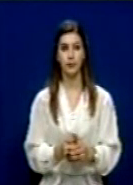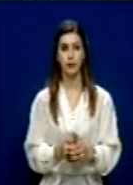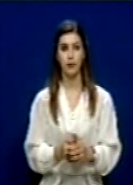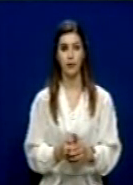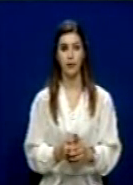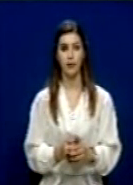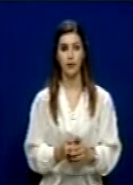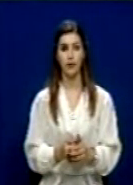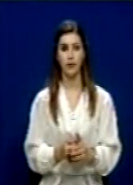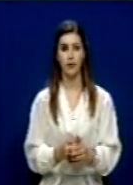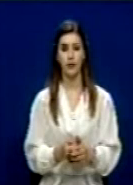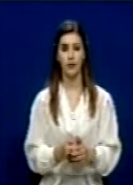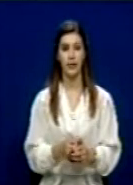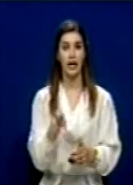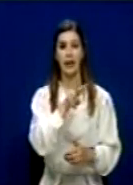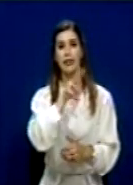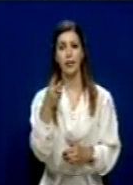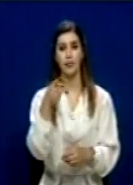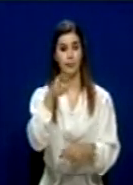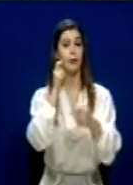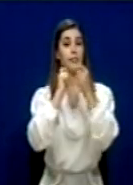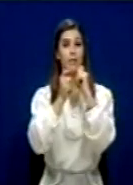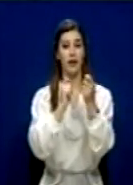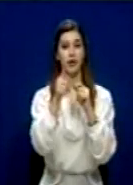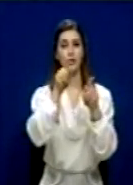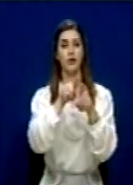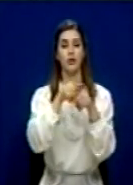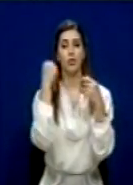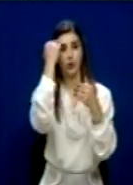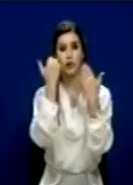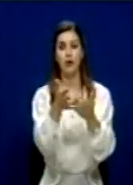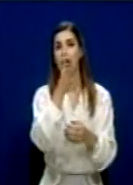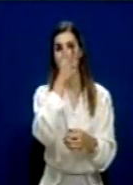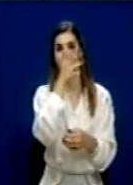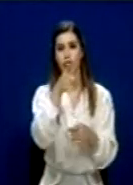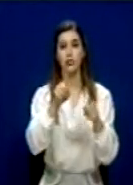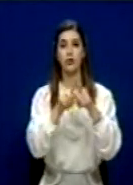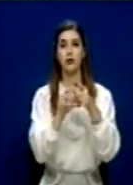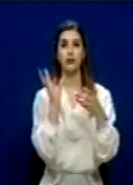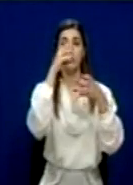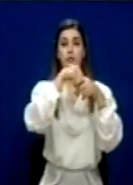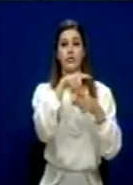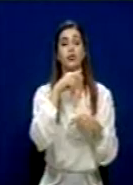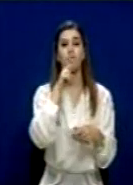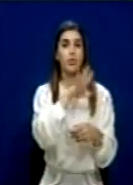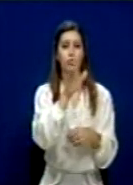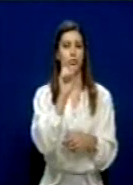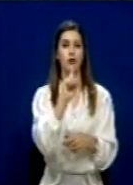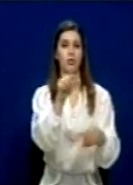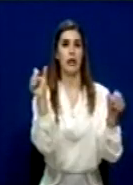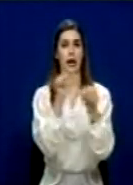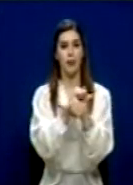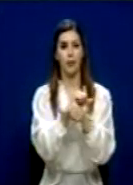Tjetra që pëndohë, marveshja e dezintegron Kosovën, nuk e integron verijën. Është gabim të